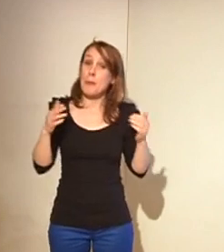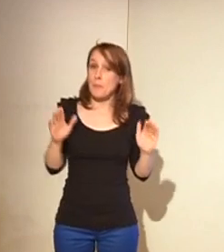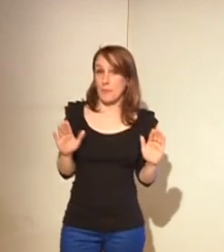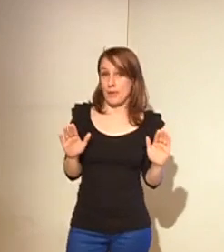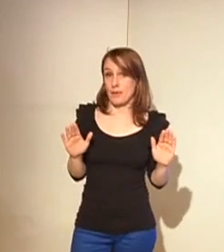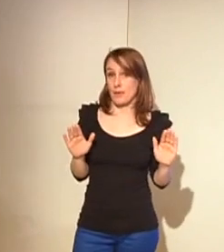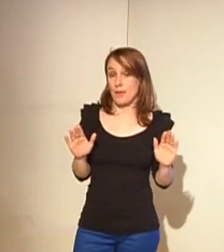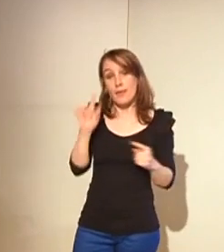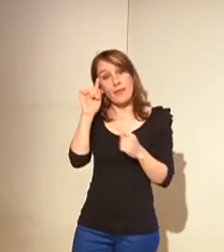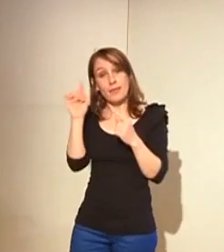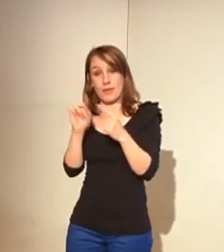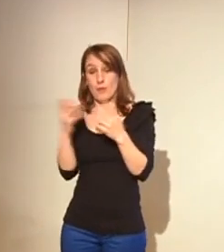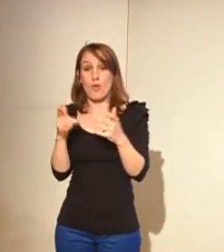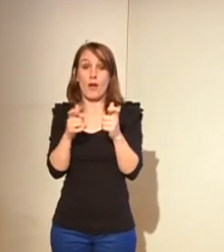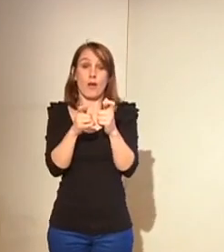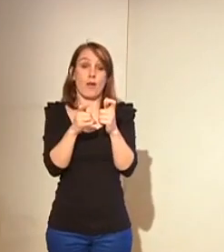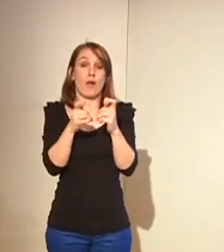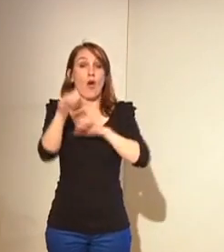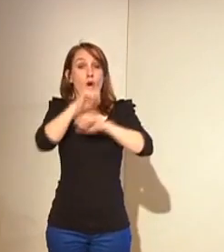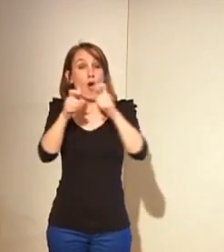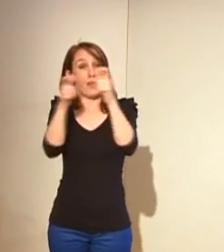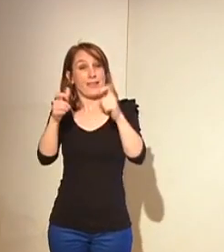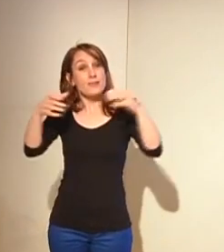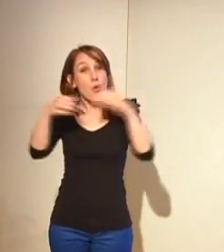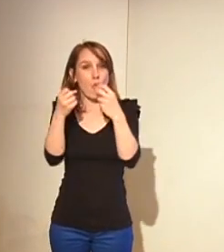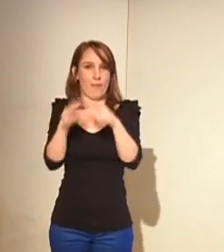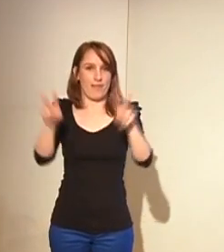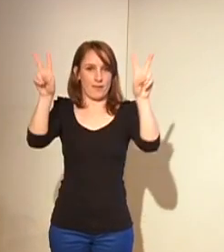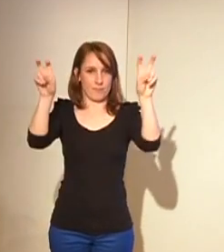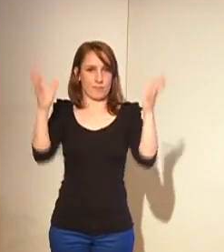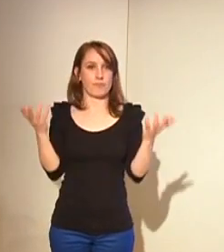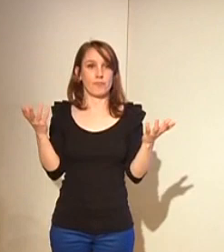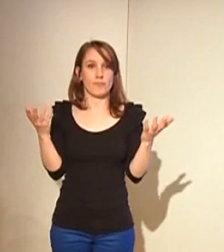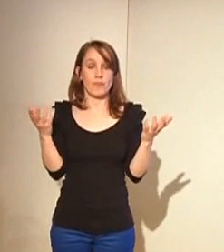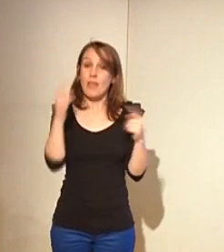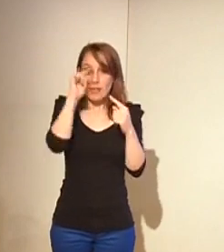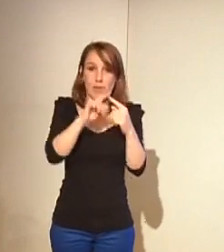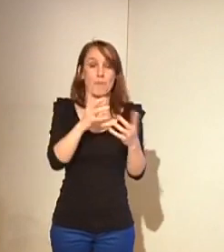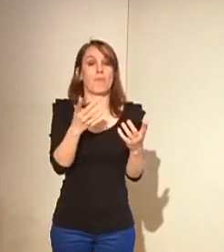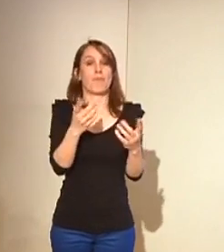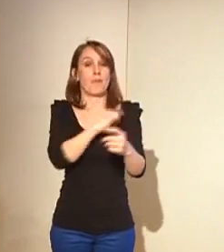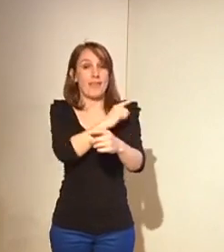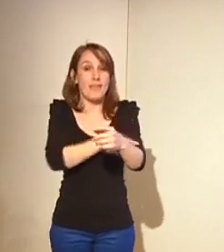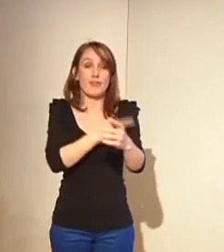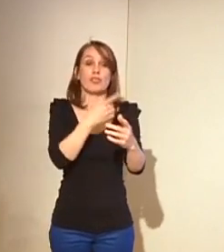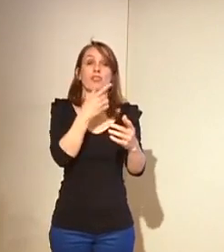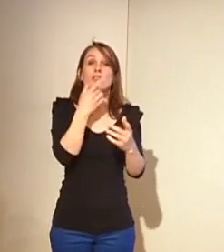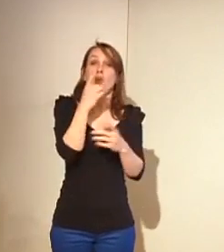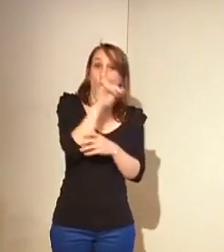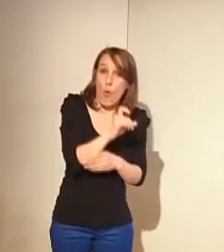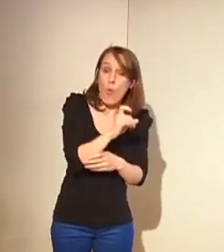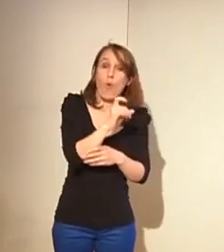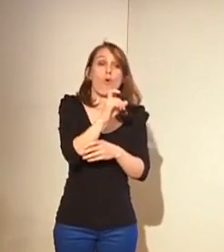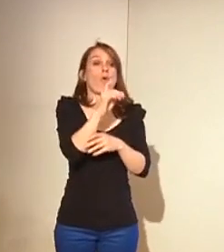concerne les organismes du groupe ville dans le domaine de l'énergie de l'eau de la